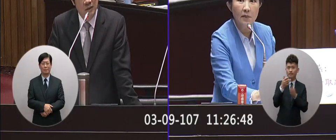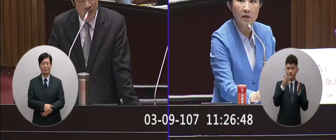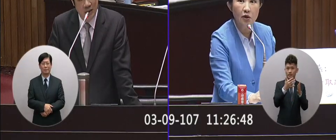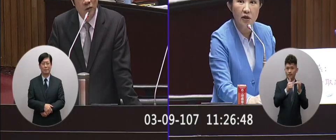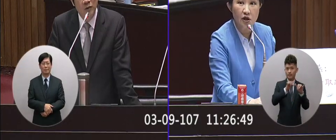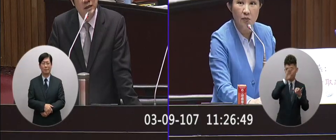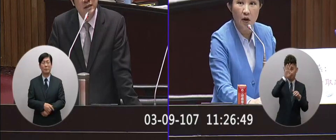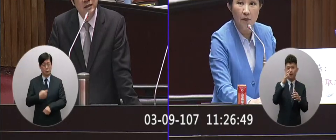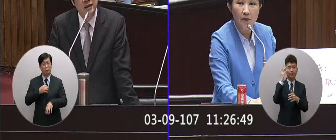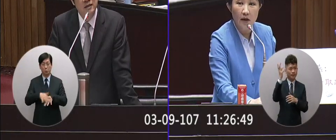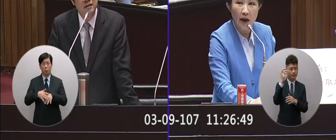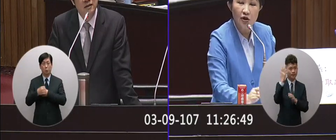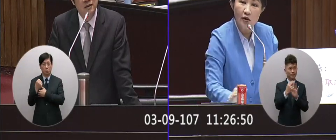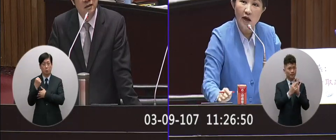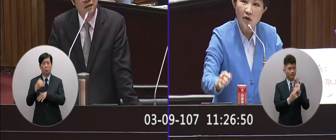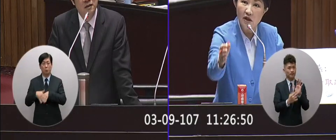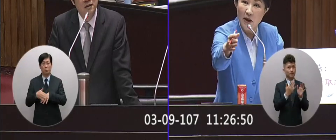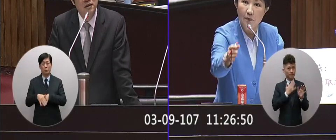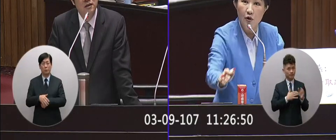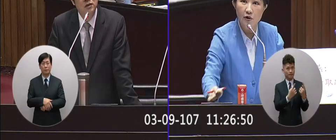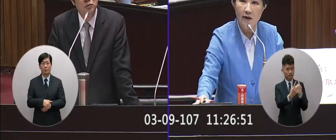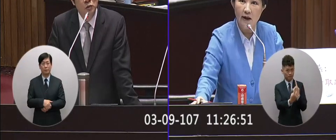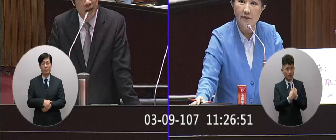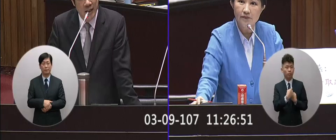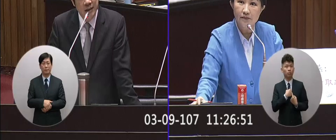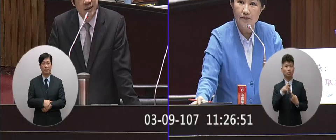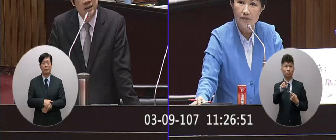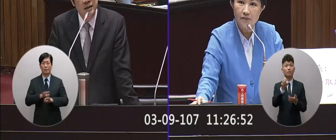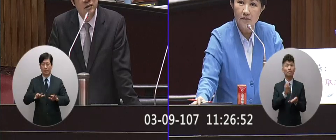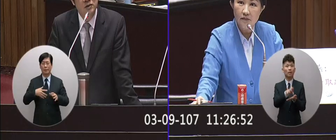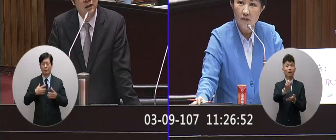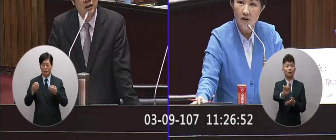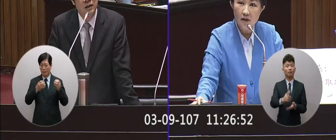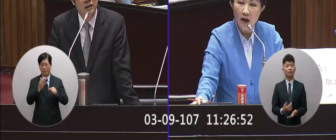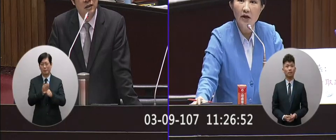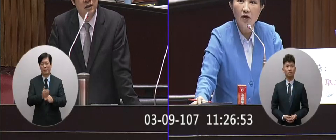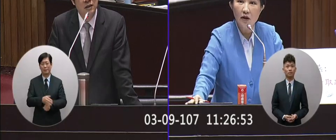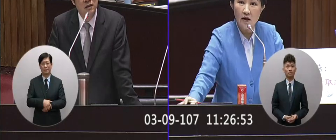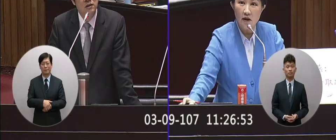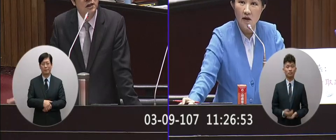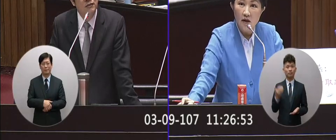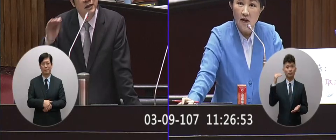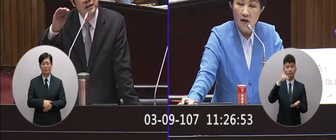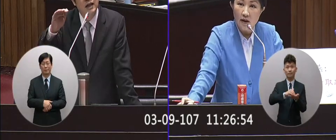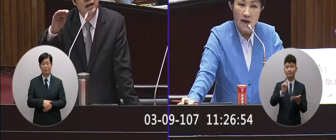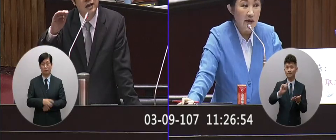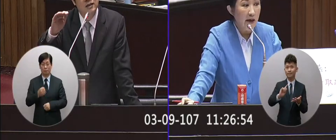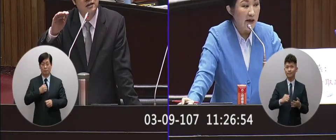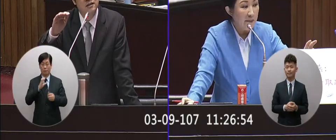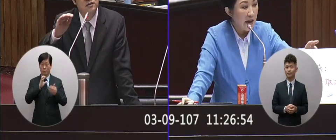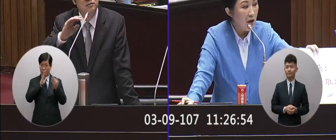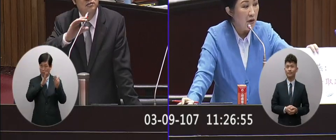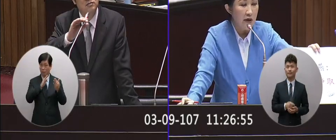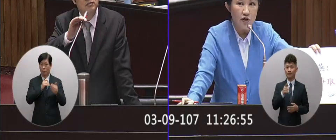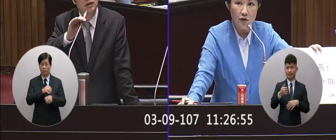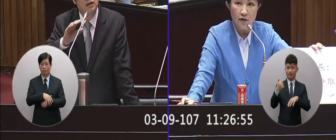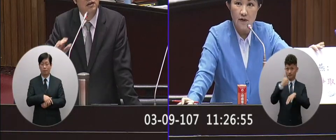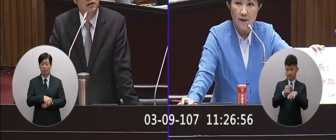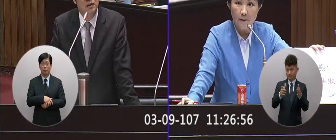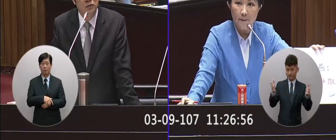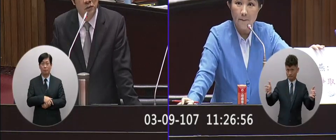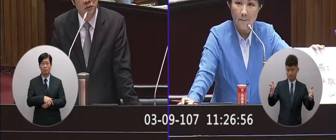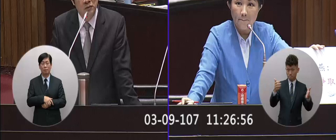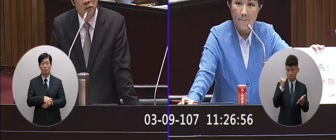党。恰蒙， 这个我会去进行。 啊，做了那，你嘛报告一下啊。 目前还在进行当中。 啊，结果嘞？ 这个方向啊。 你的电台跟我可能